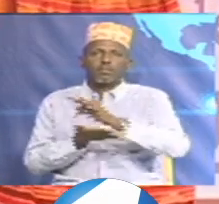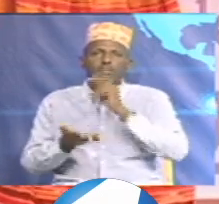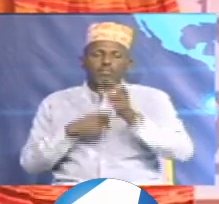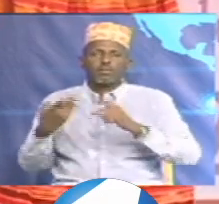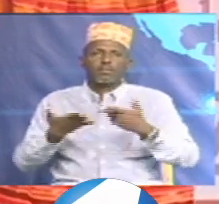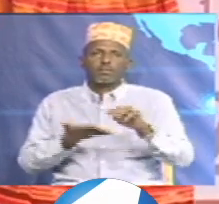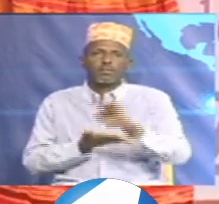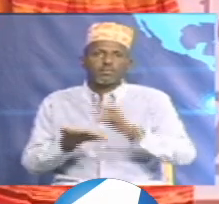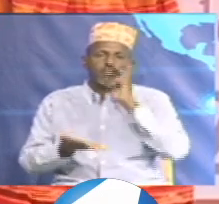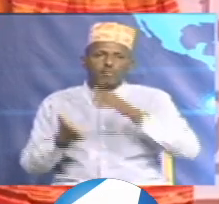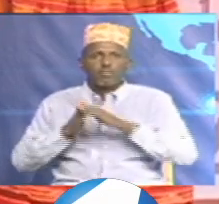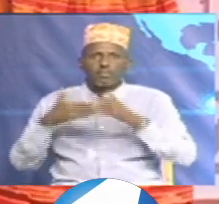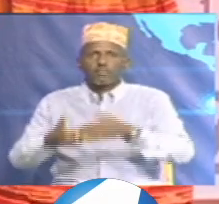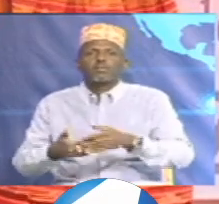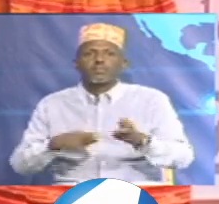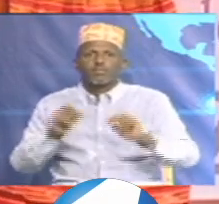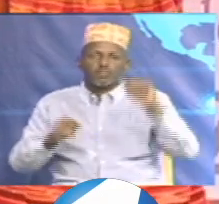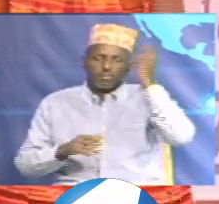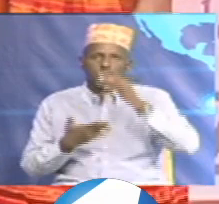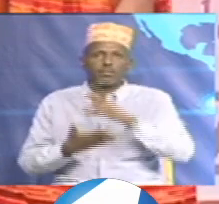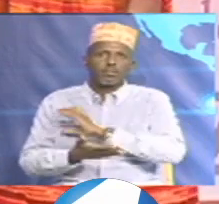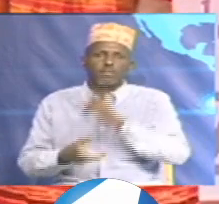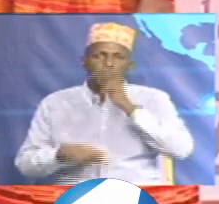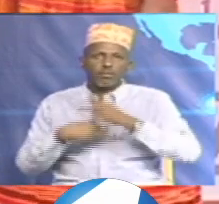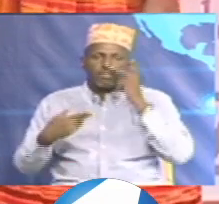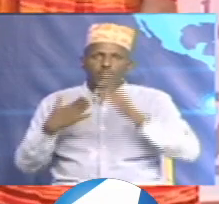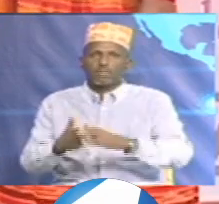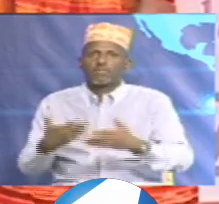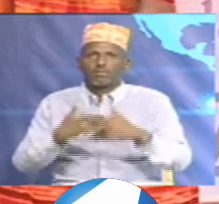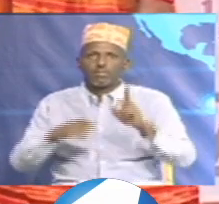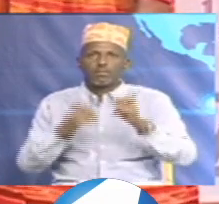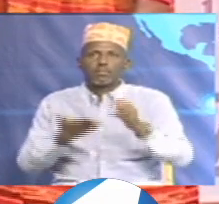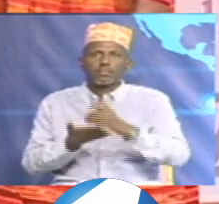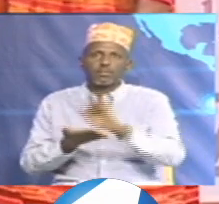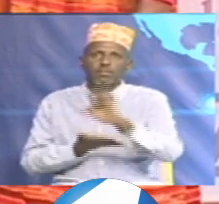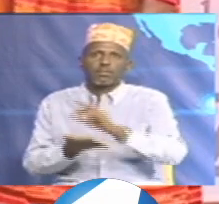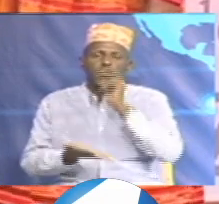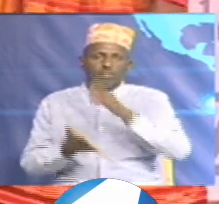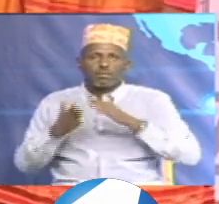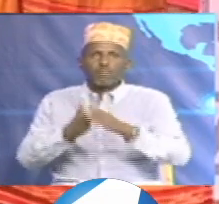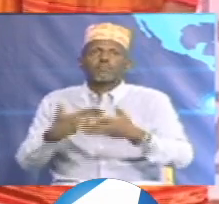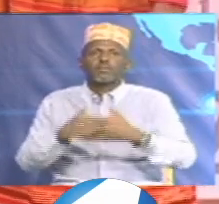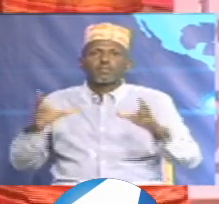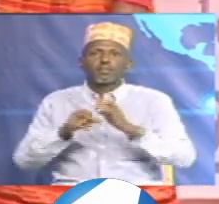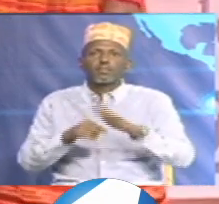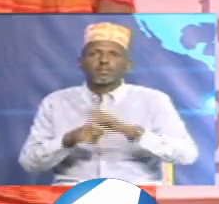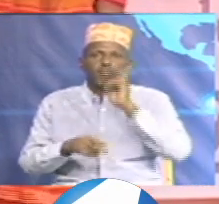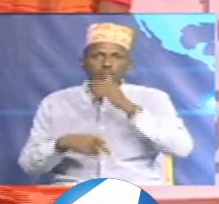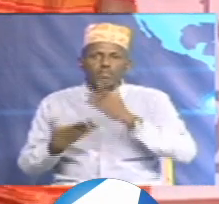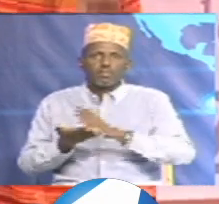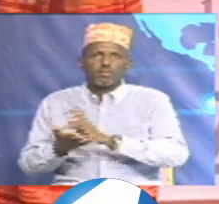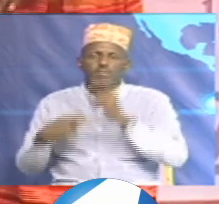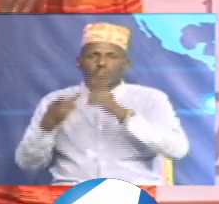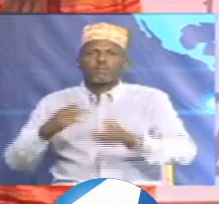je tiens à vous souhaiter du fond du cœur une chaleureuse bienvenue à ce congrès extraordinaire